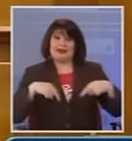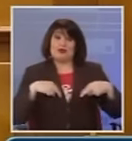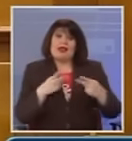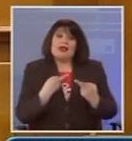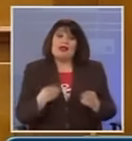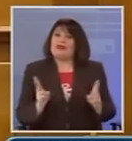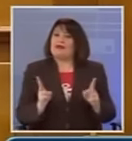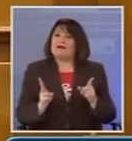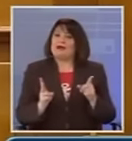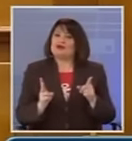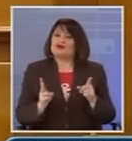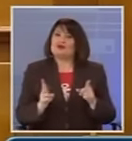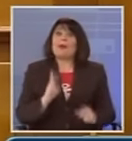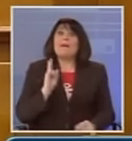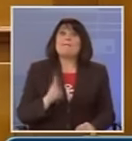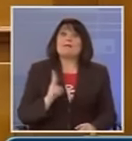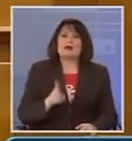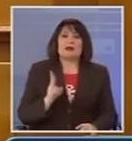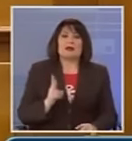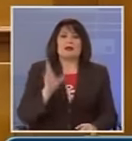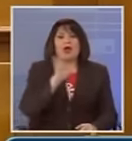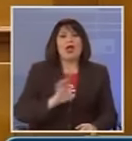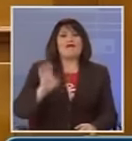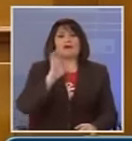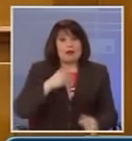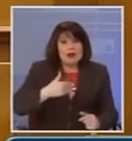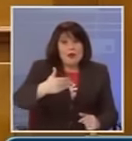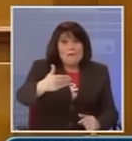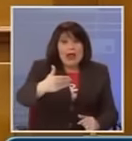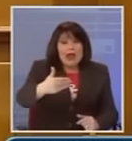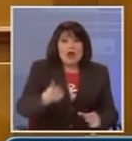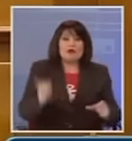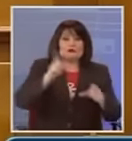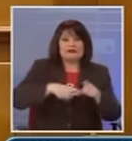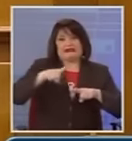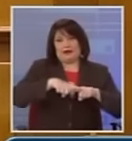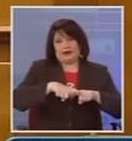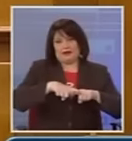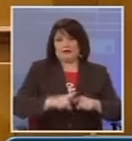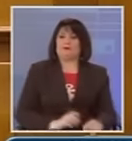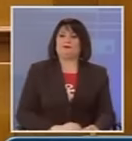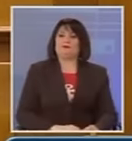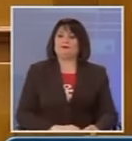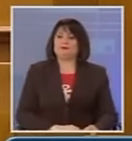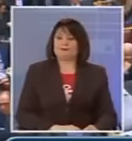επιτρέψουμε να τεθεί σε κίνδυνο το ευρωπαϊκό της μέλλον και η ευρωπαϊκή της πορεία.